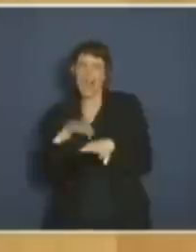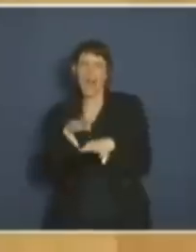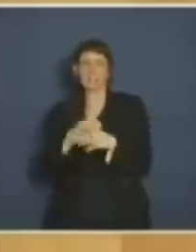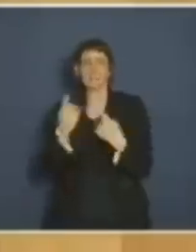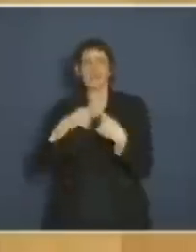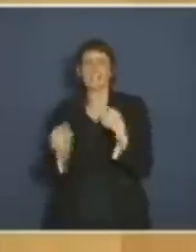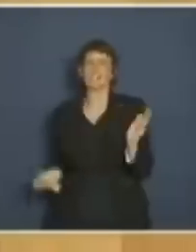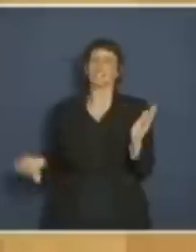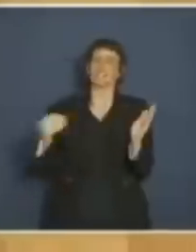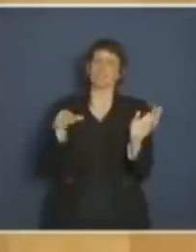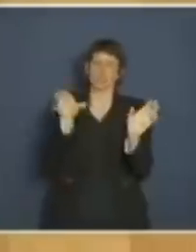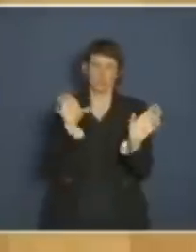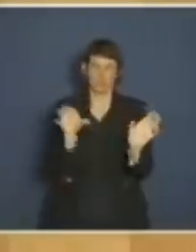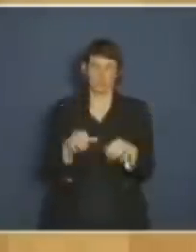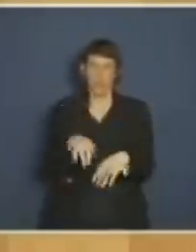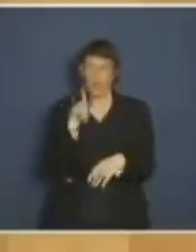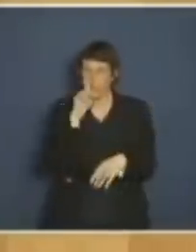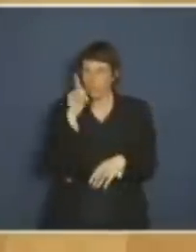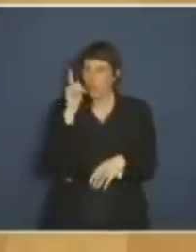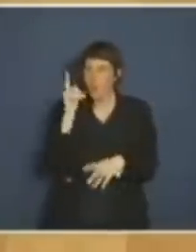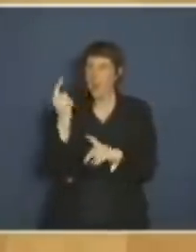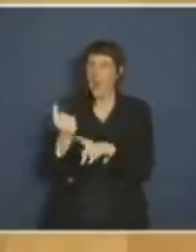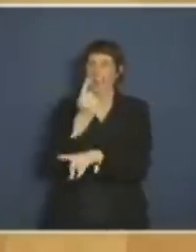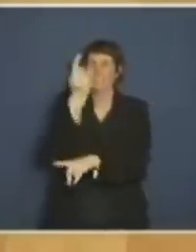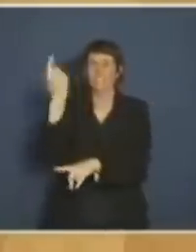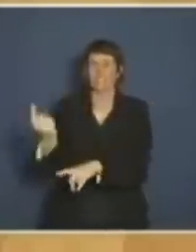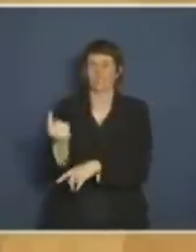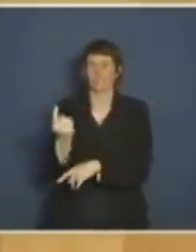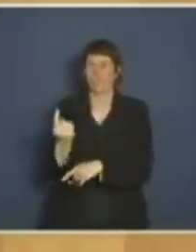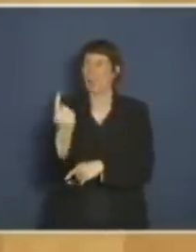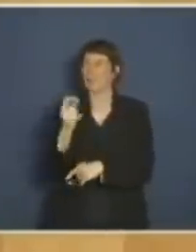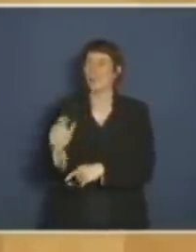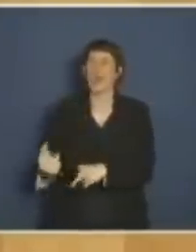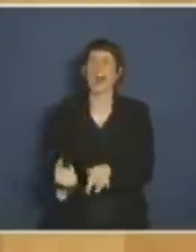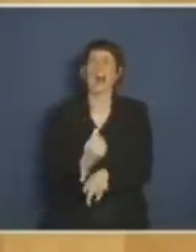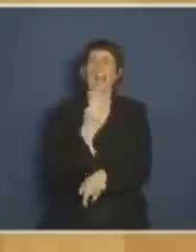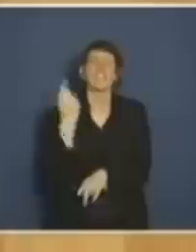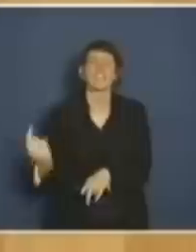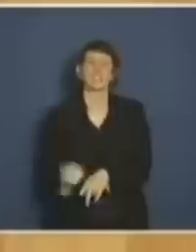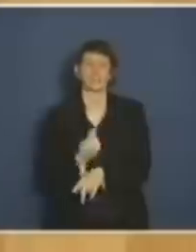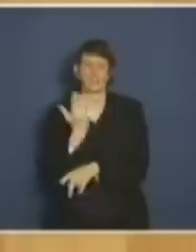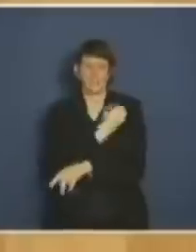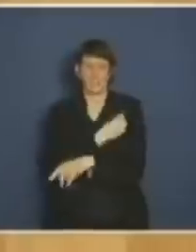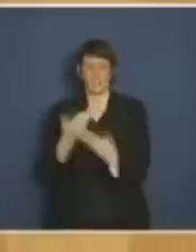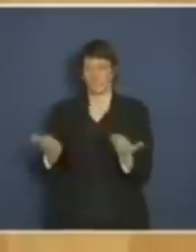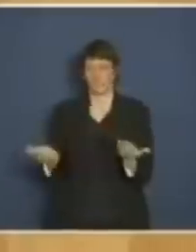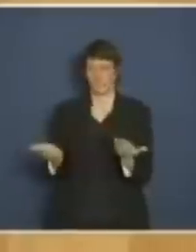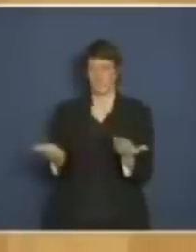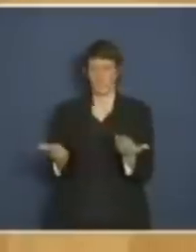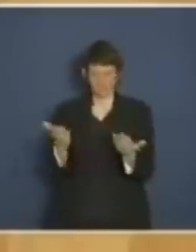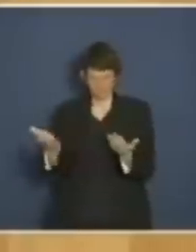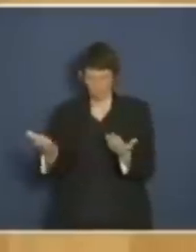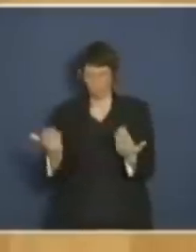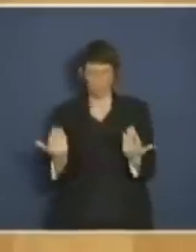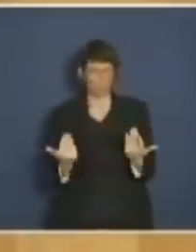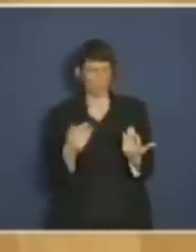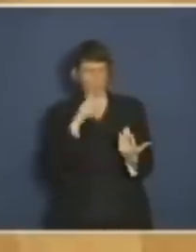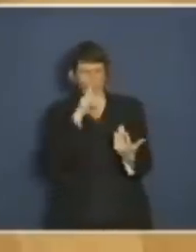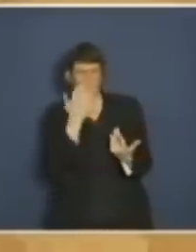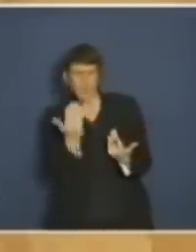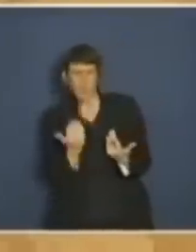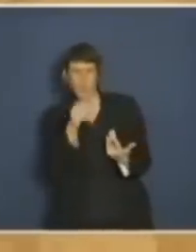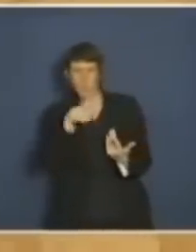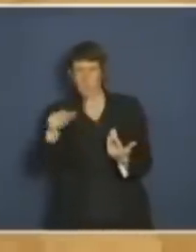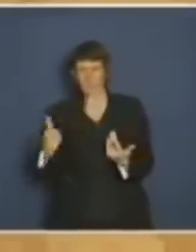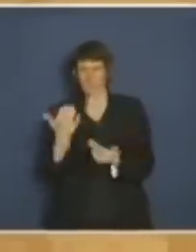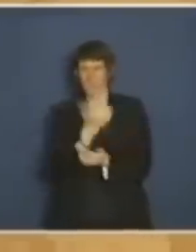dazu nimmt. Aber wenn es nur diese eine Stunde gibt und wenn es diese vorhandene Zahl gibt, wenn es nur so viele Menschen gibt, die